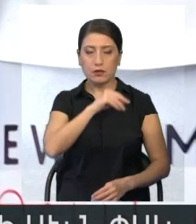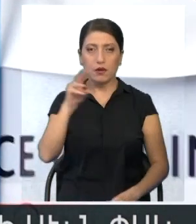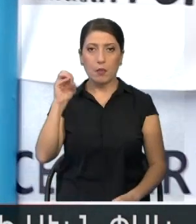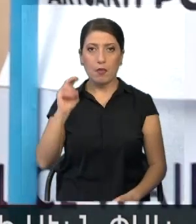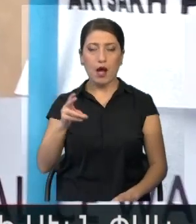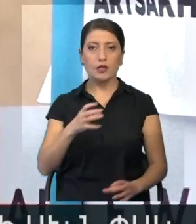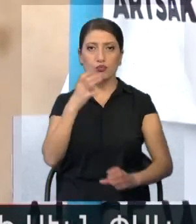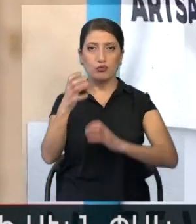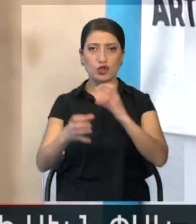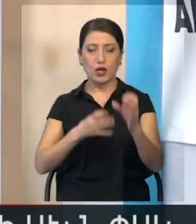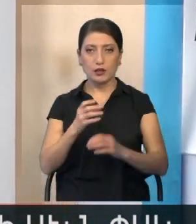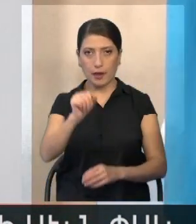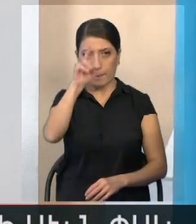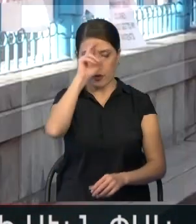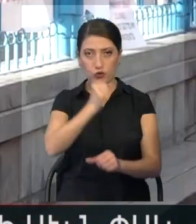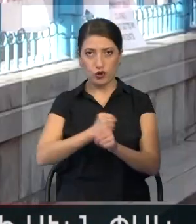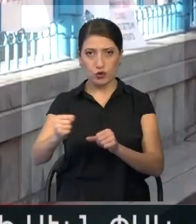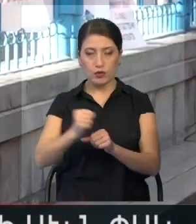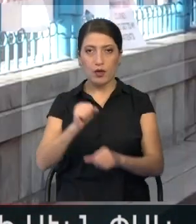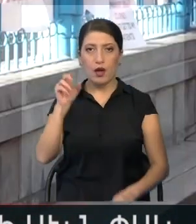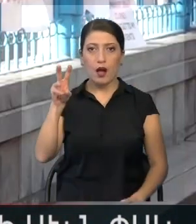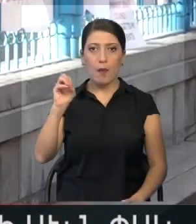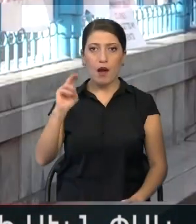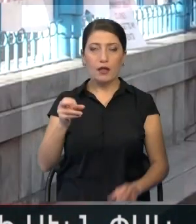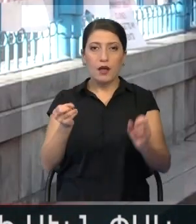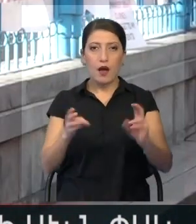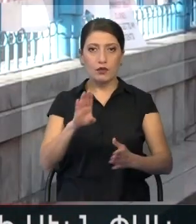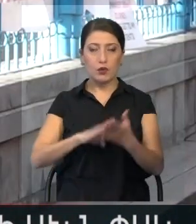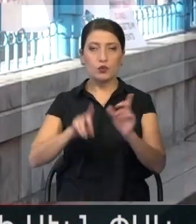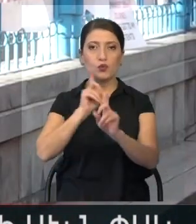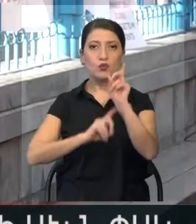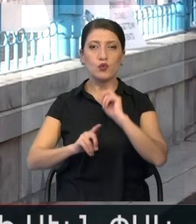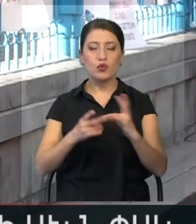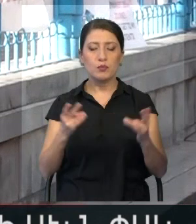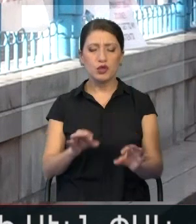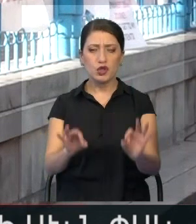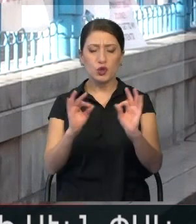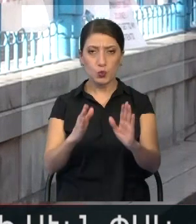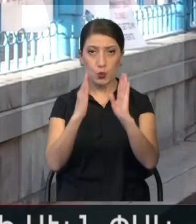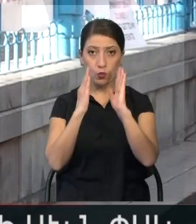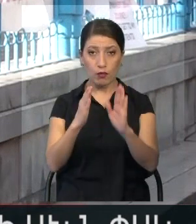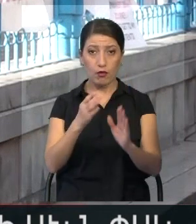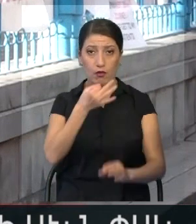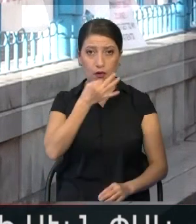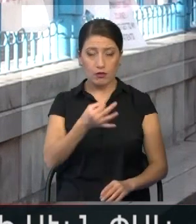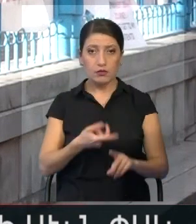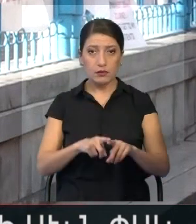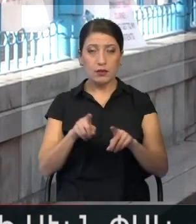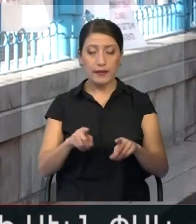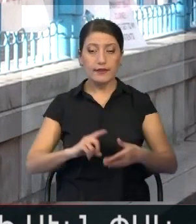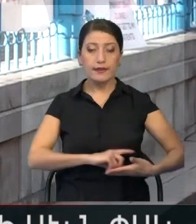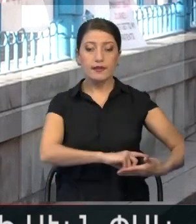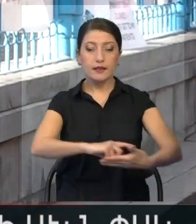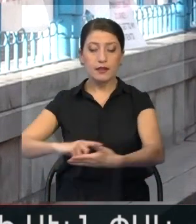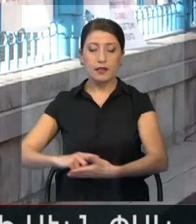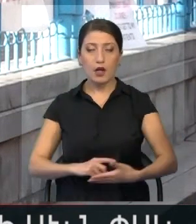միջազգային հանրության միջոցով։ ՄԱԿ-ի անվտանգության խորհրդը հասցեական պետք է ուսումնասիրության վերցնի այս հարցը, այդ կատարված քննարկումները